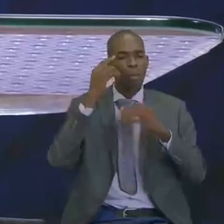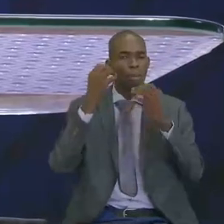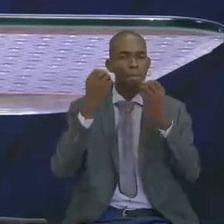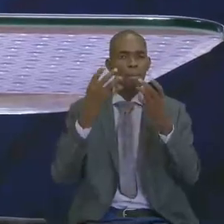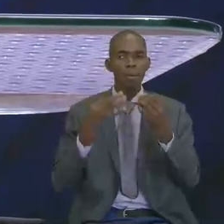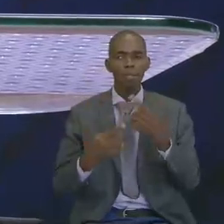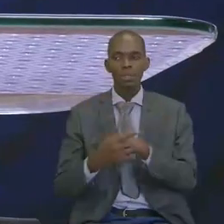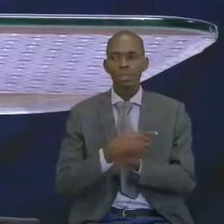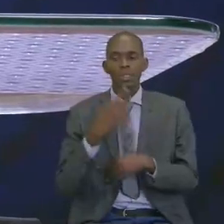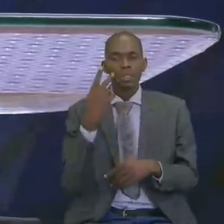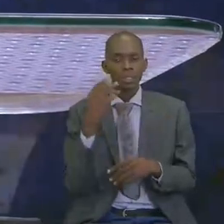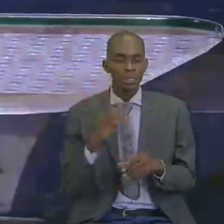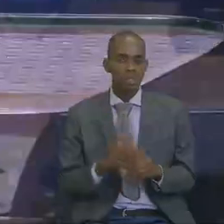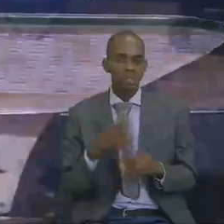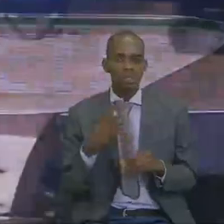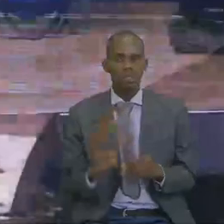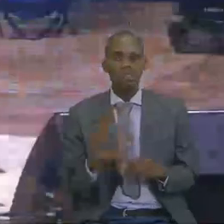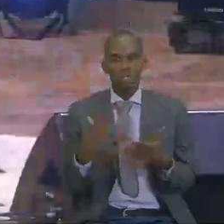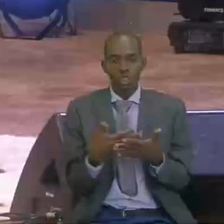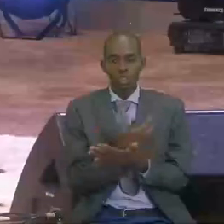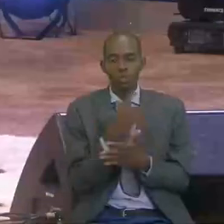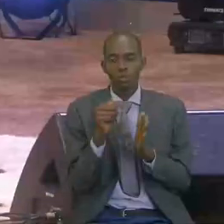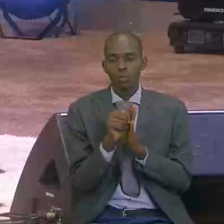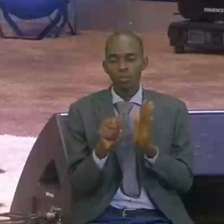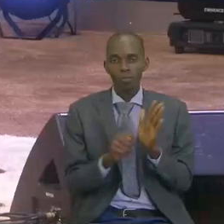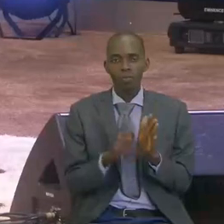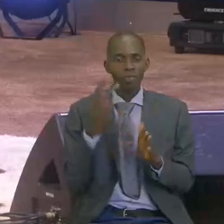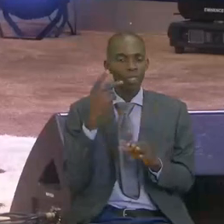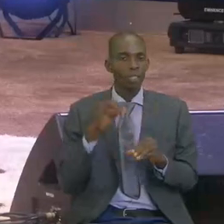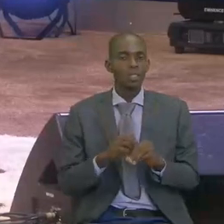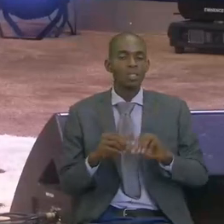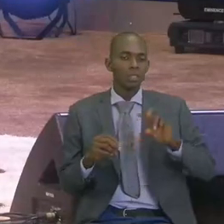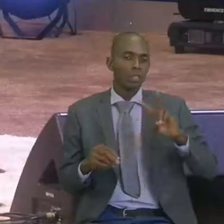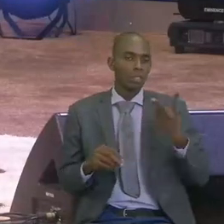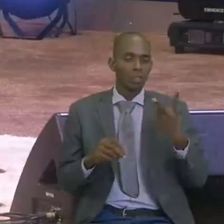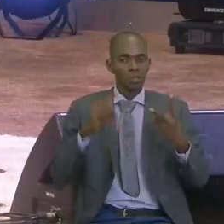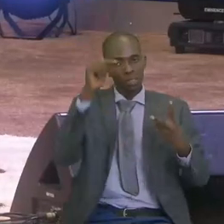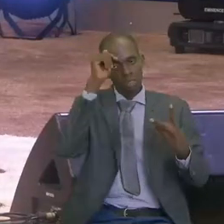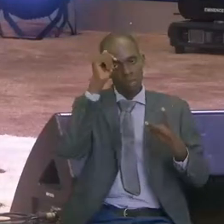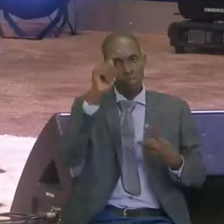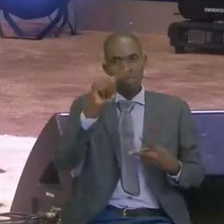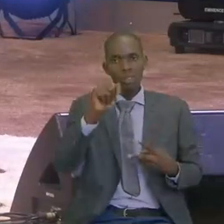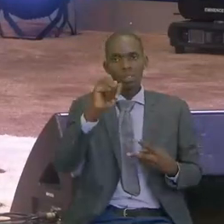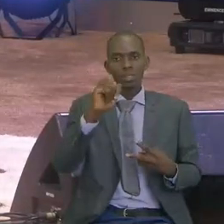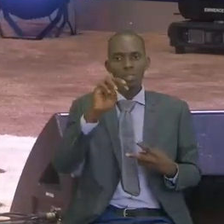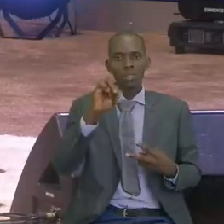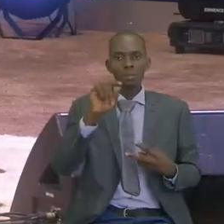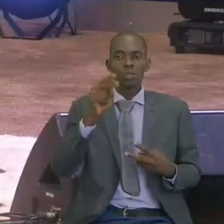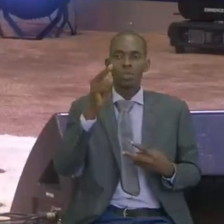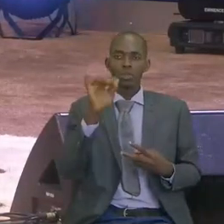dans le Nouveau Testament, en 2 Timothée 2:1. 2